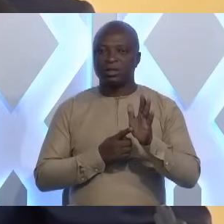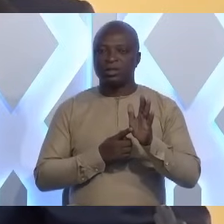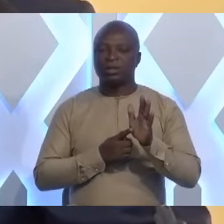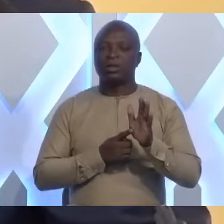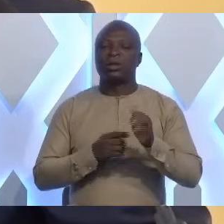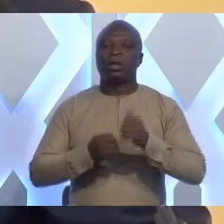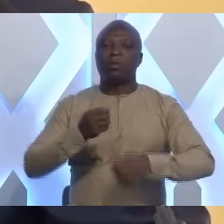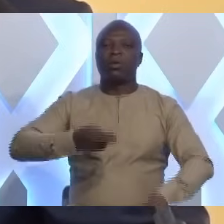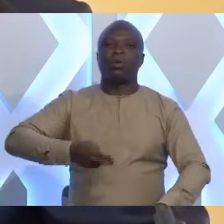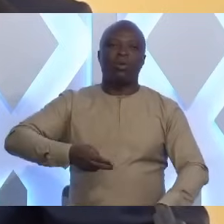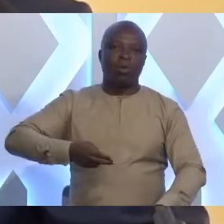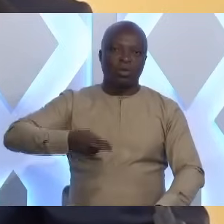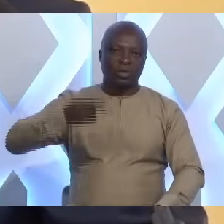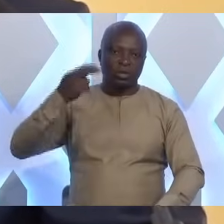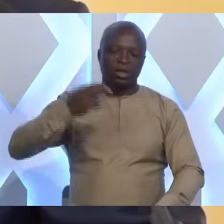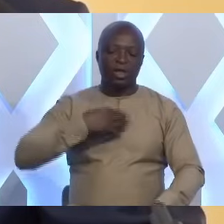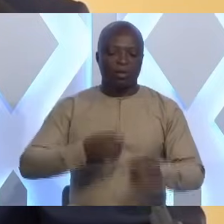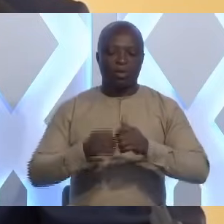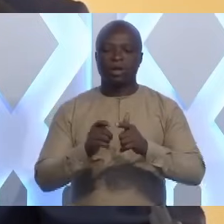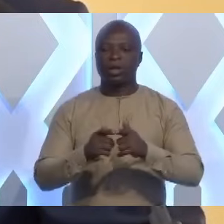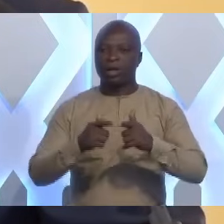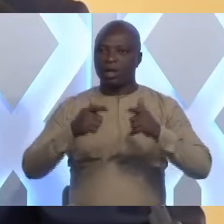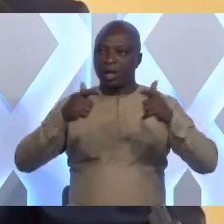plus haute et la plus grande